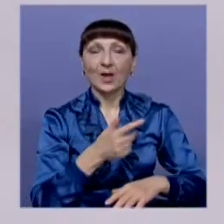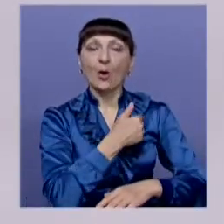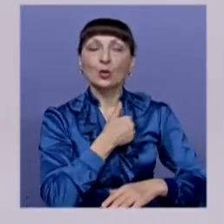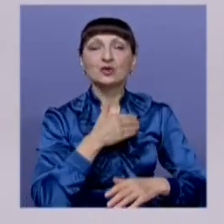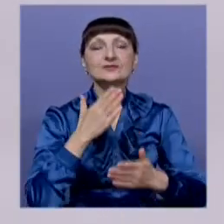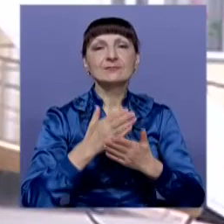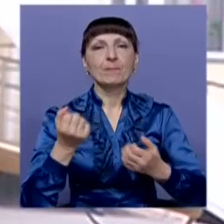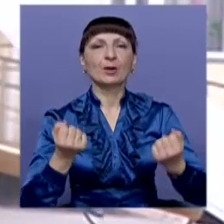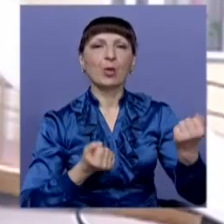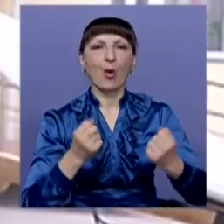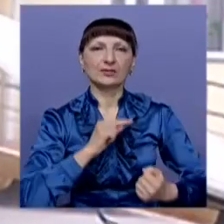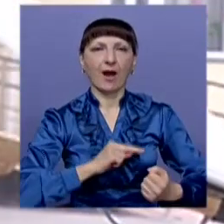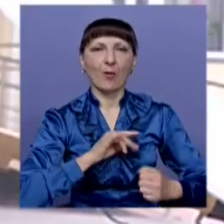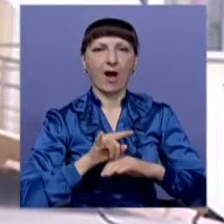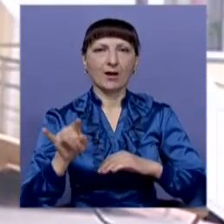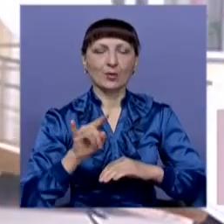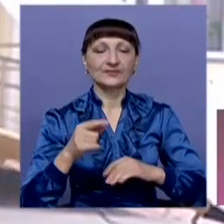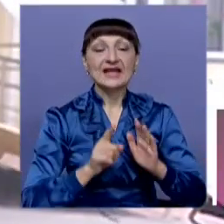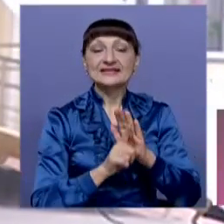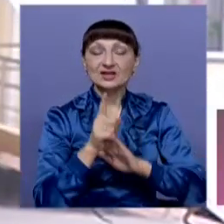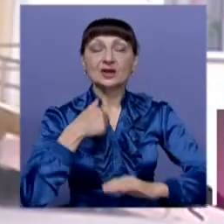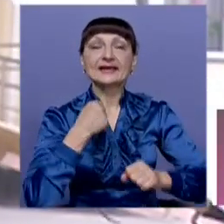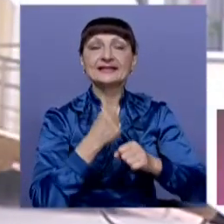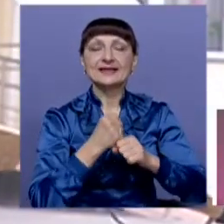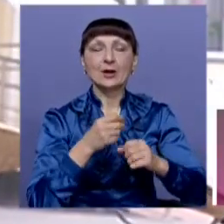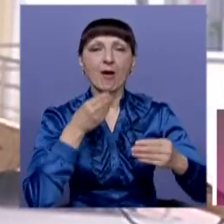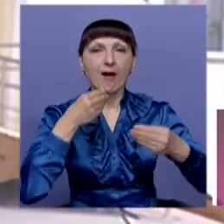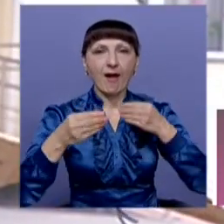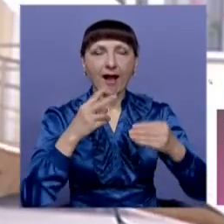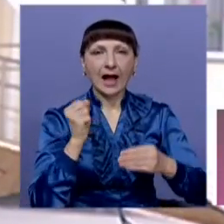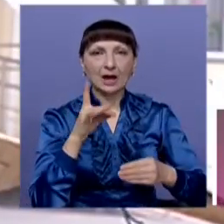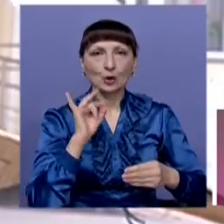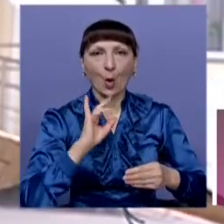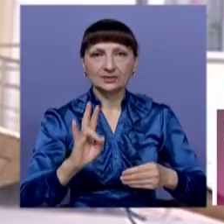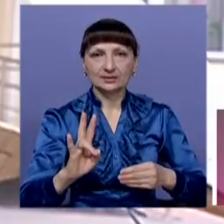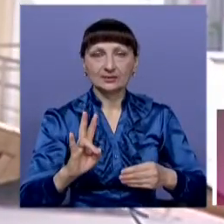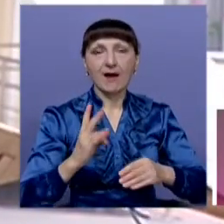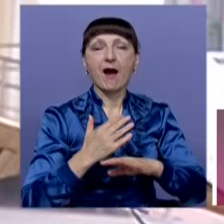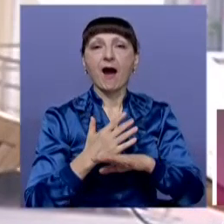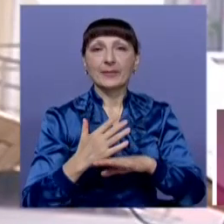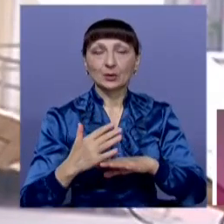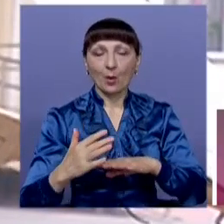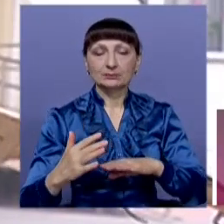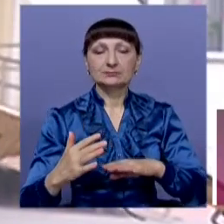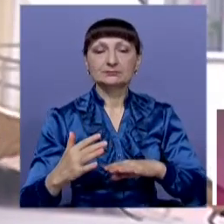стать пилотом. Изначально я делал из картона самолетики маленькие, а потом